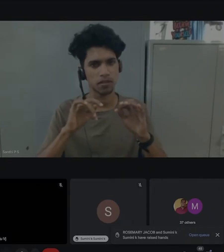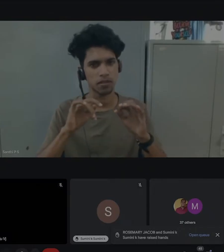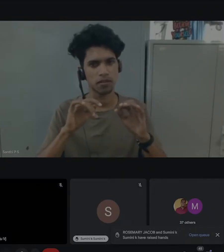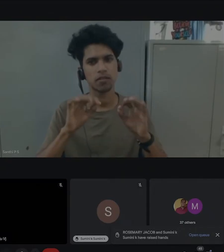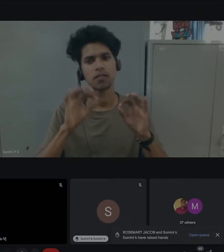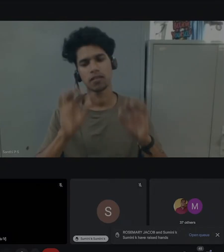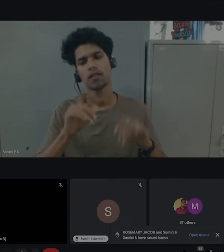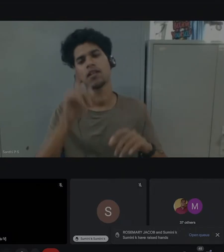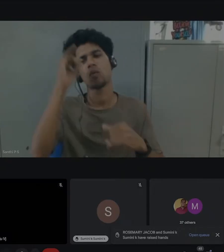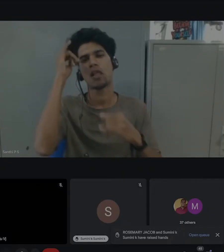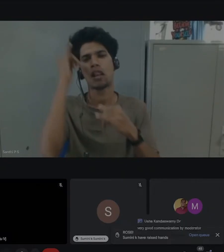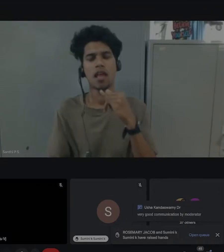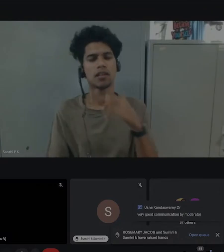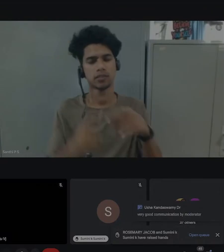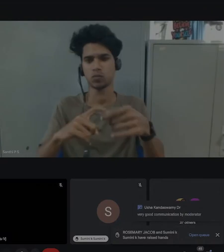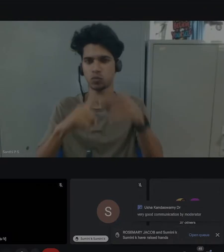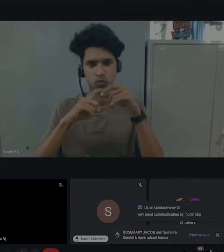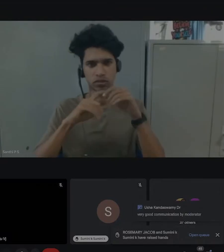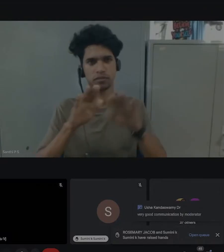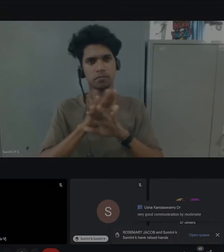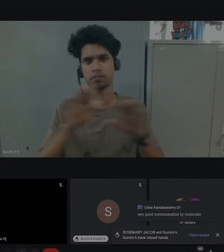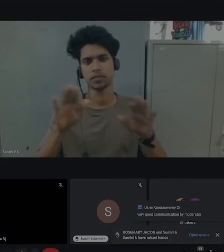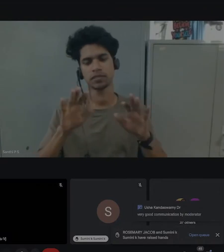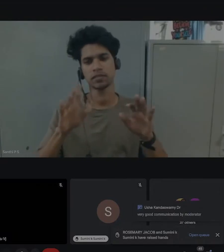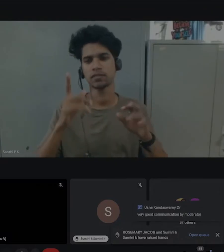നമുക്ക് ഒരു ചോദ്യം കൂടി എടുക്കാം. ലാസ്റ്റ് ഒരു ക്വസ്റ്റ്യൻ.